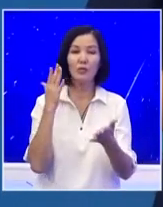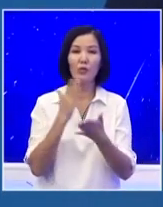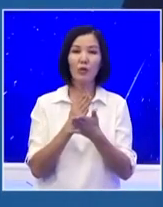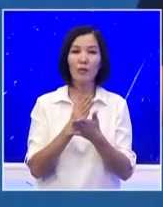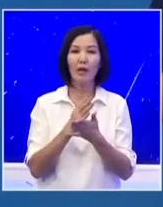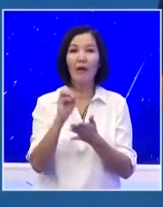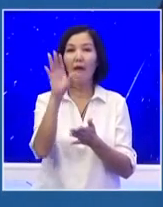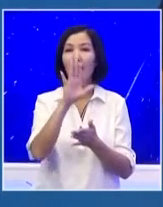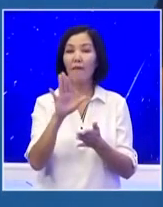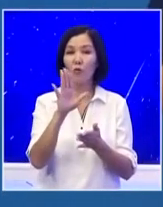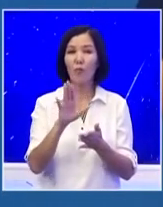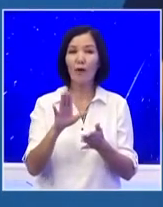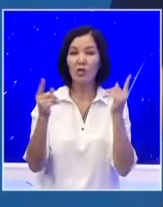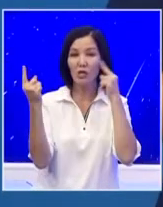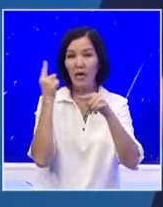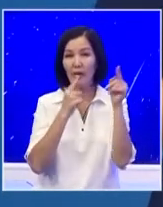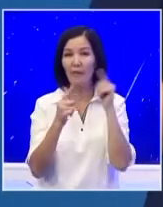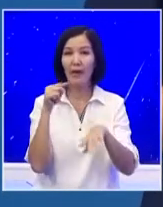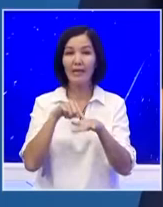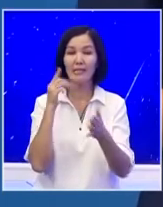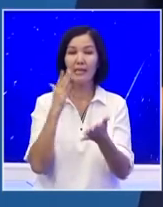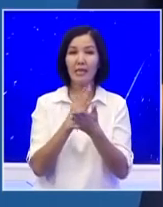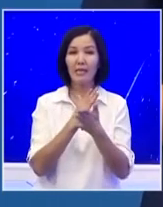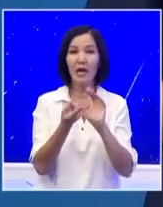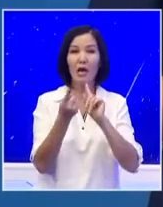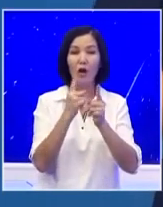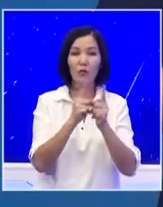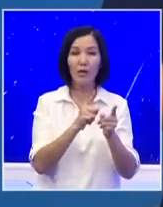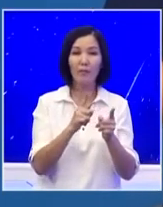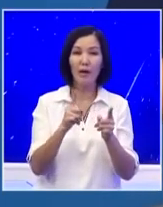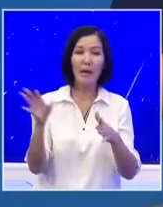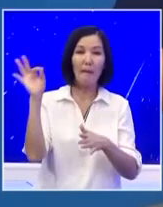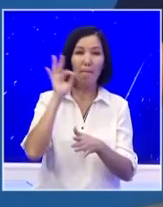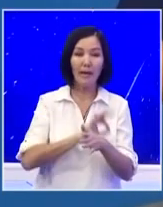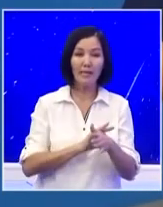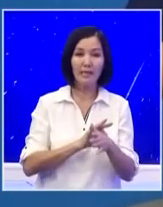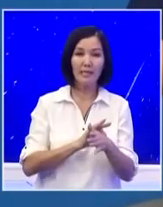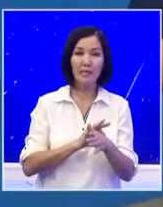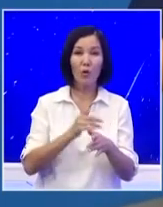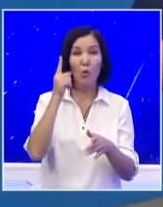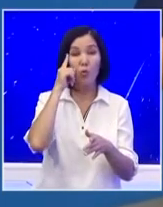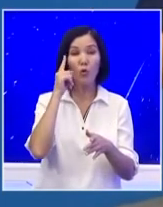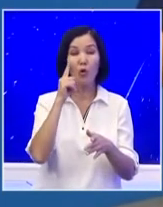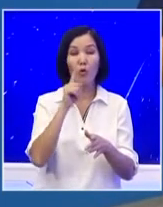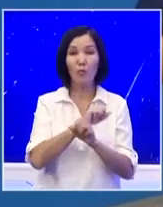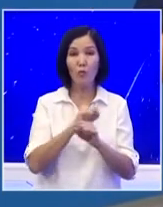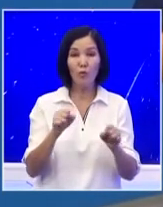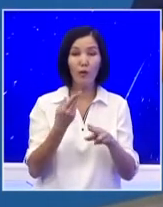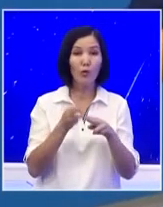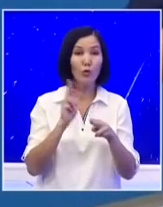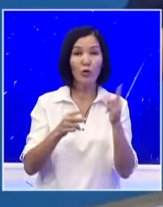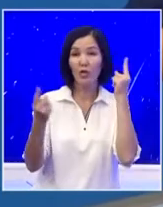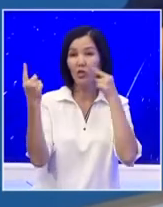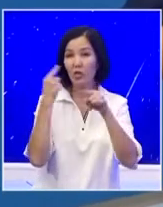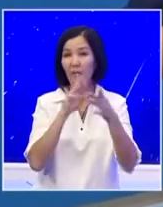әдебиетінің ықпалы болған анық. Аудармаларын екшеп, хәкім батысты бағыт еткен деп ойлауға болмайды. Себебі оның